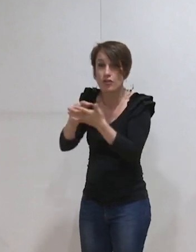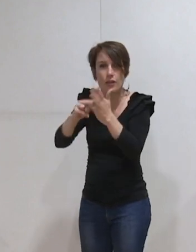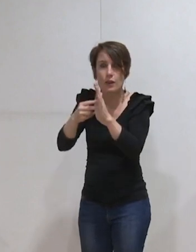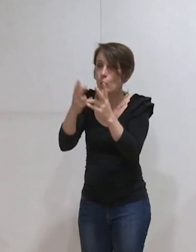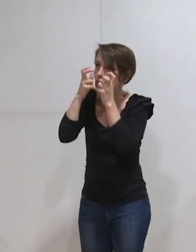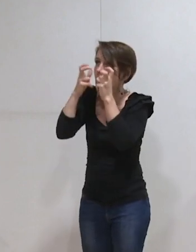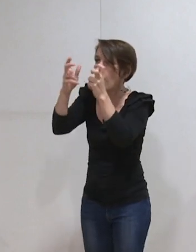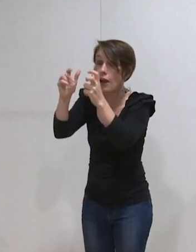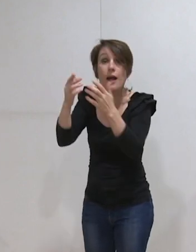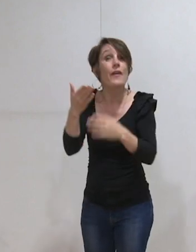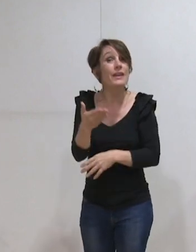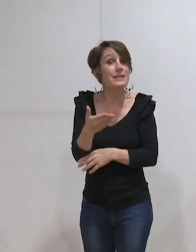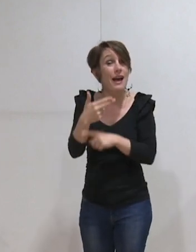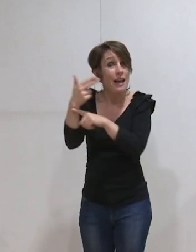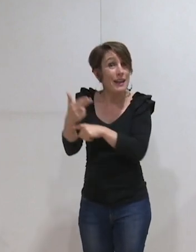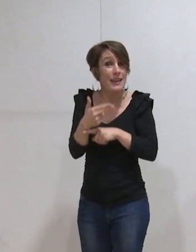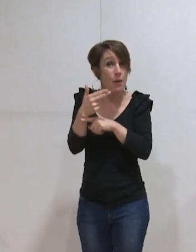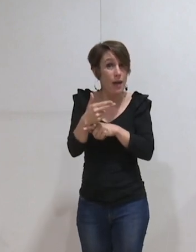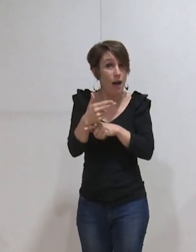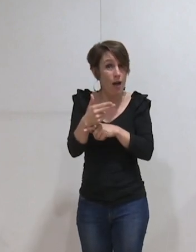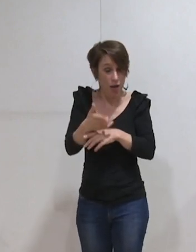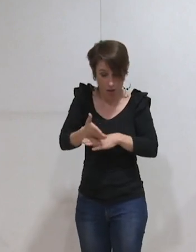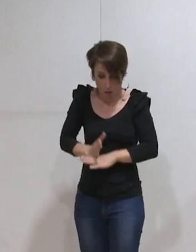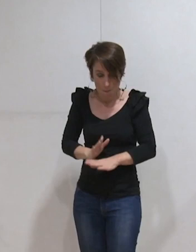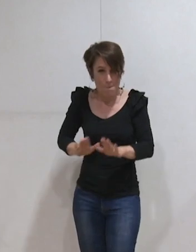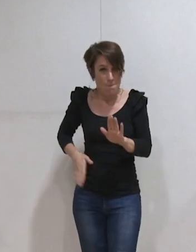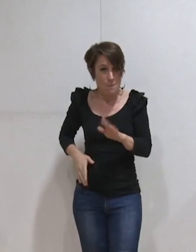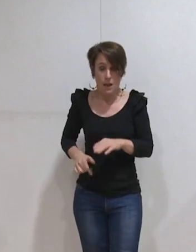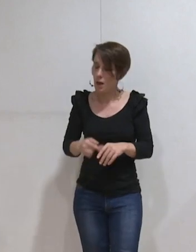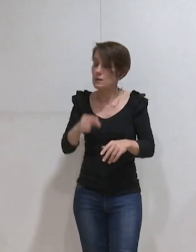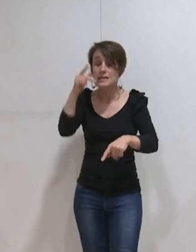là et en l'occurrence c'est tout à fait illégal voilà donc faut leur